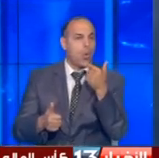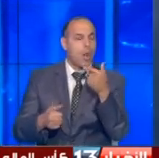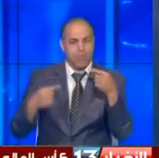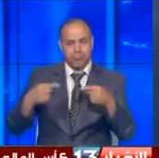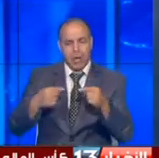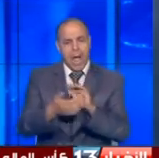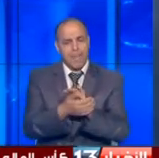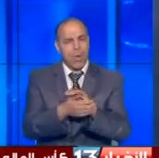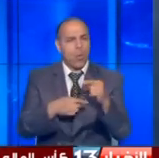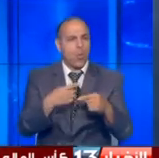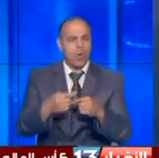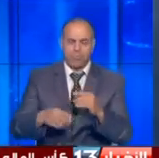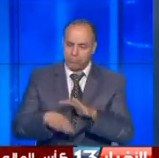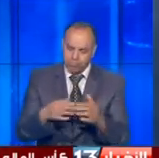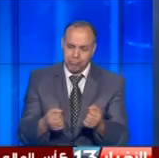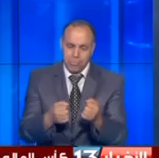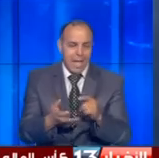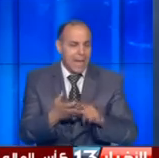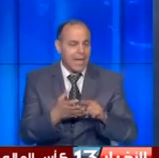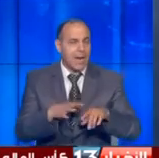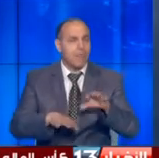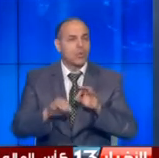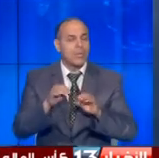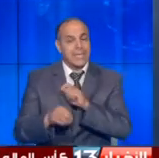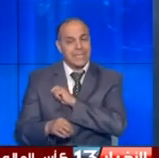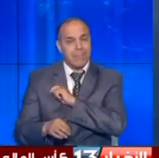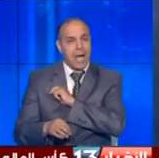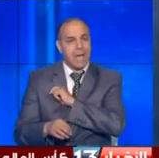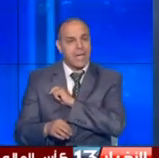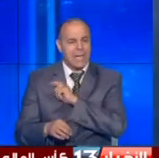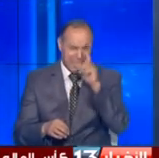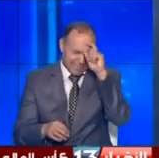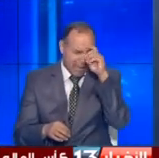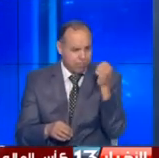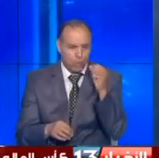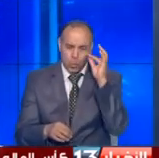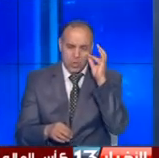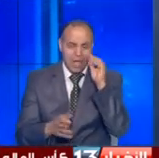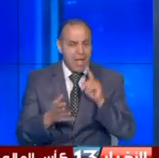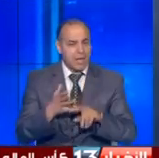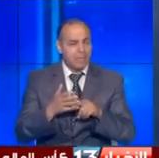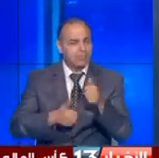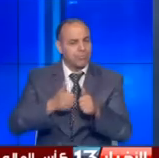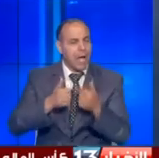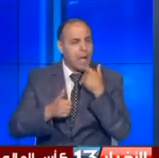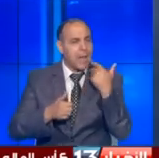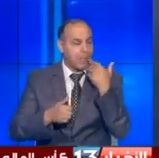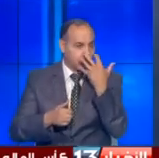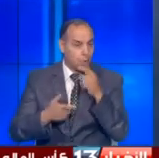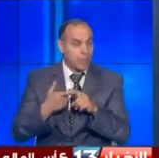مواجهات ودية نالت الاستحسان آخرها أمام الماتادور الإسباني الفائز بصعوبة ليكون آخر اختبار ودي قبل